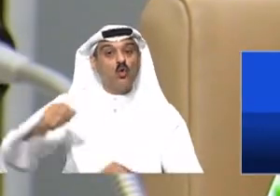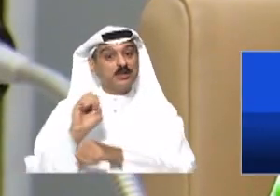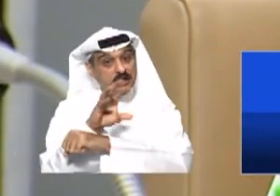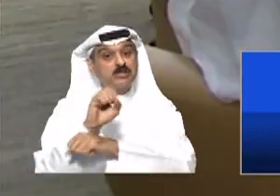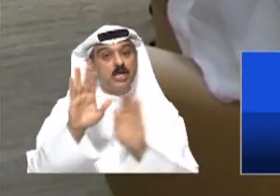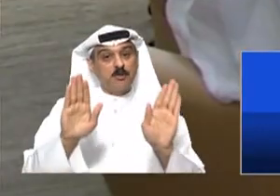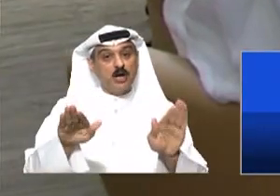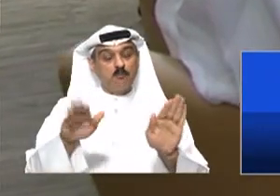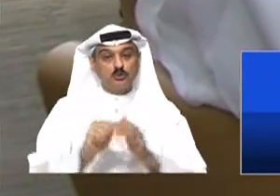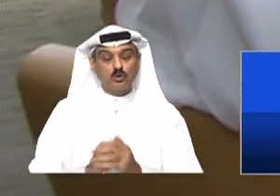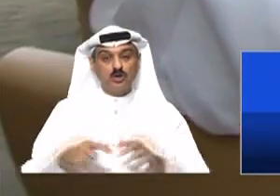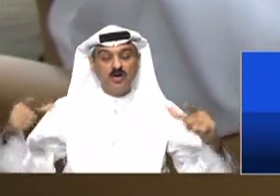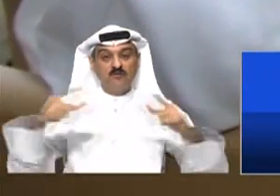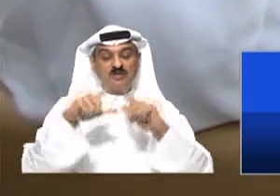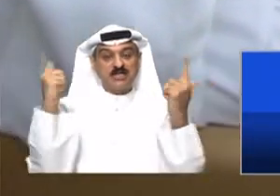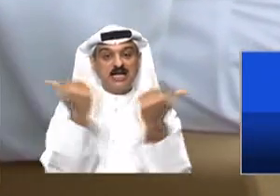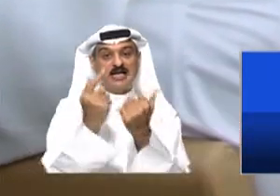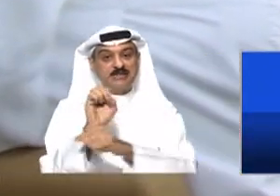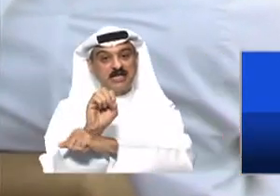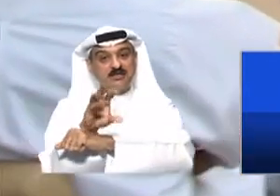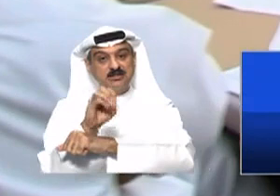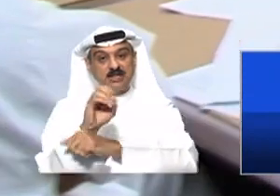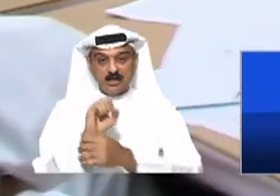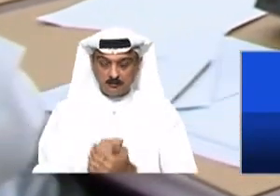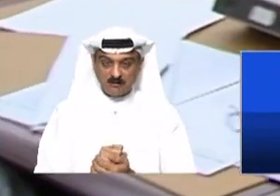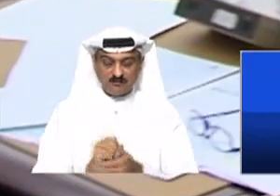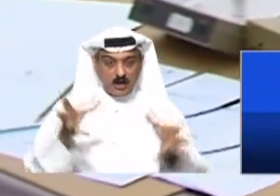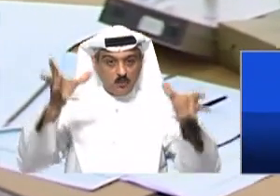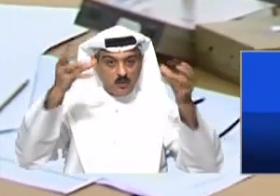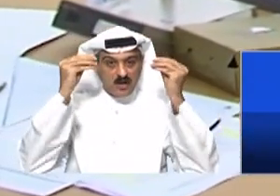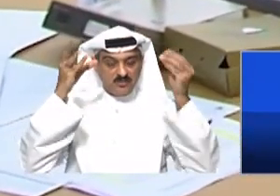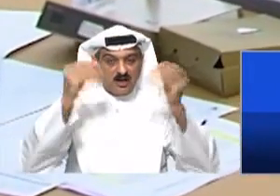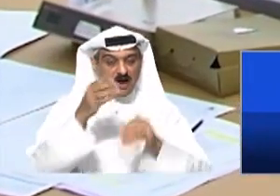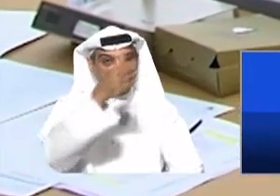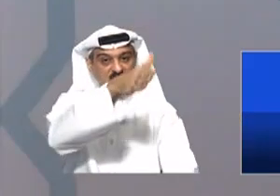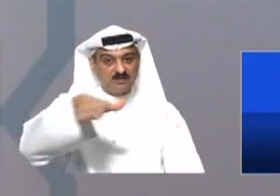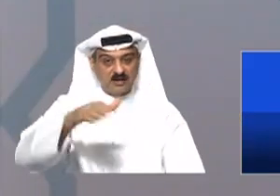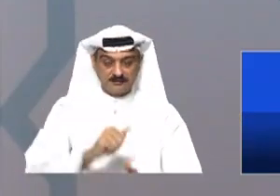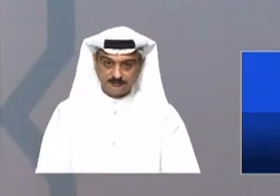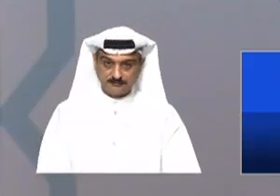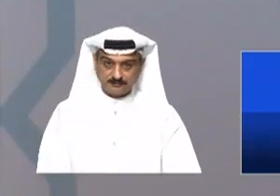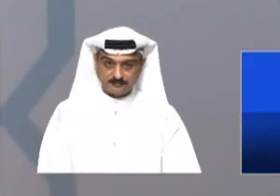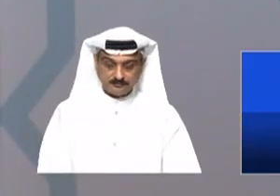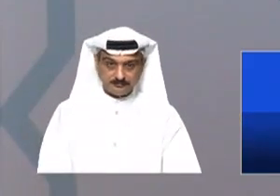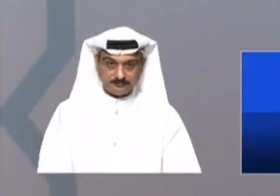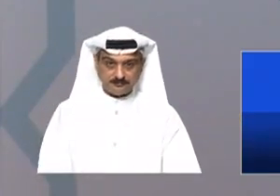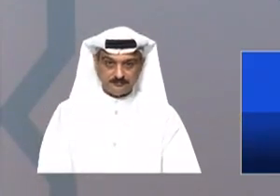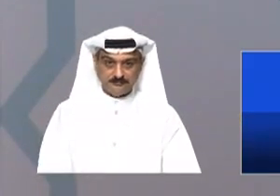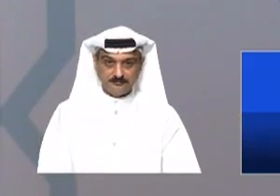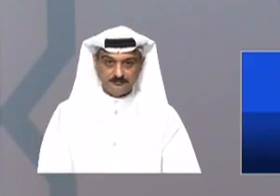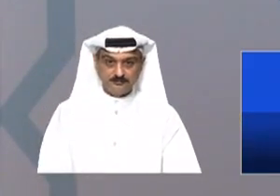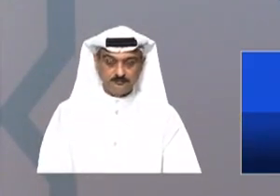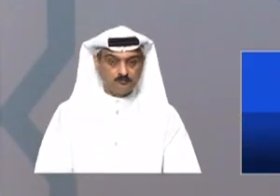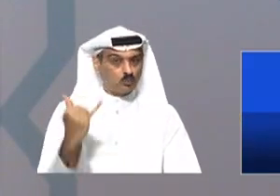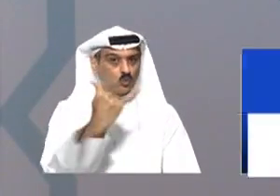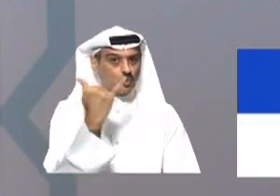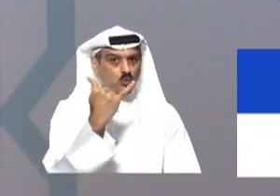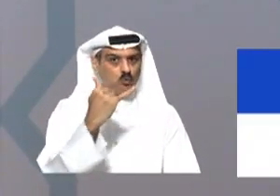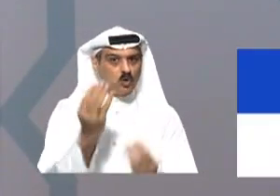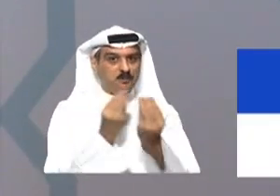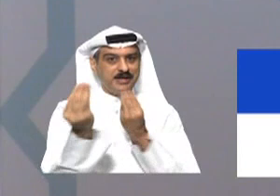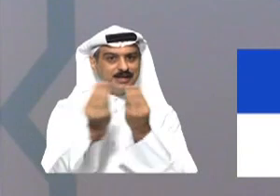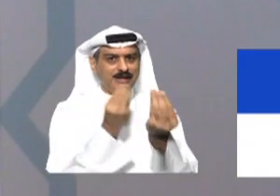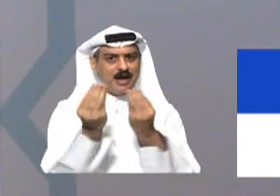العدواني في اجتماع لجنة شؤون التعليم والثقافة والإرشاد البرلمانية. من أهم الشغلات اللي ناقشناها